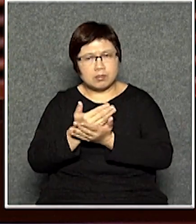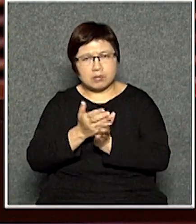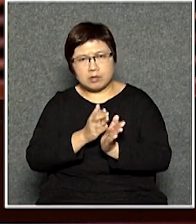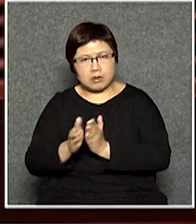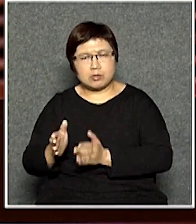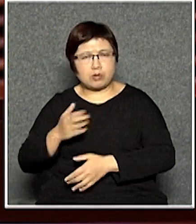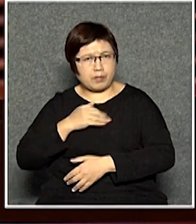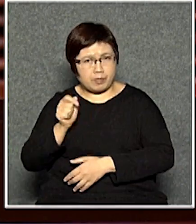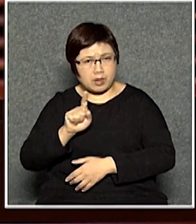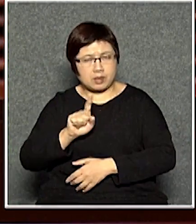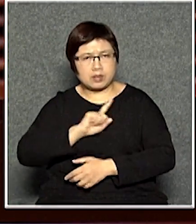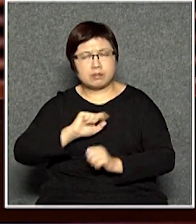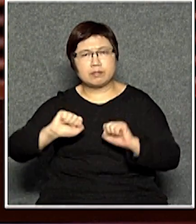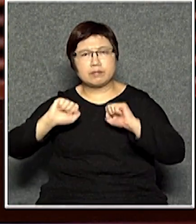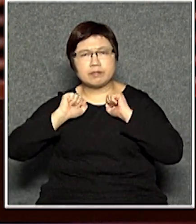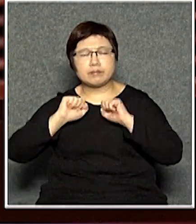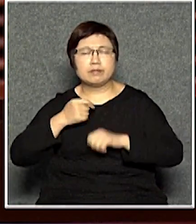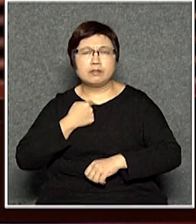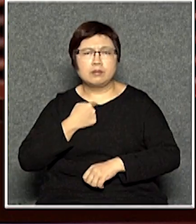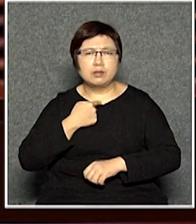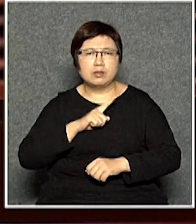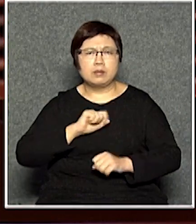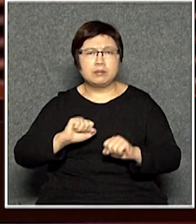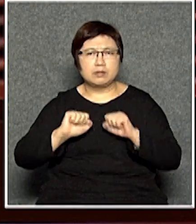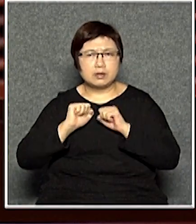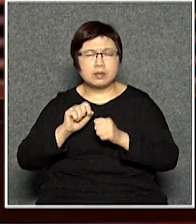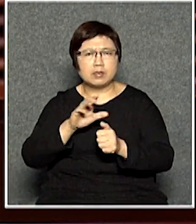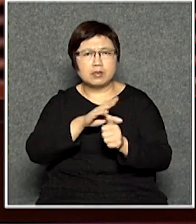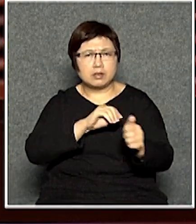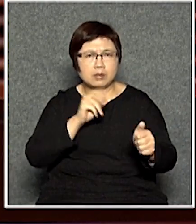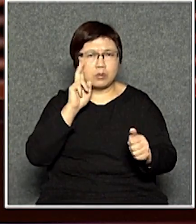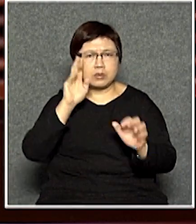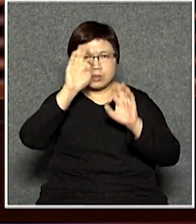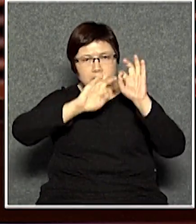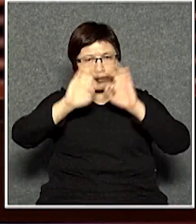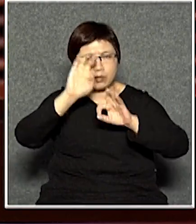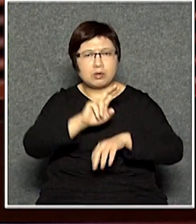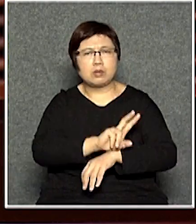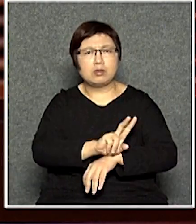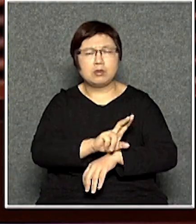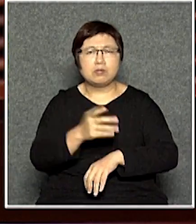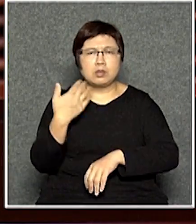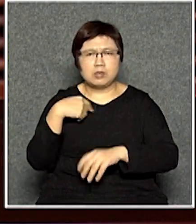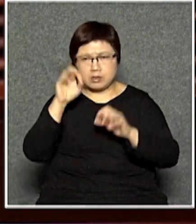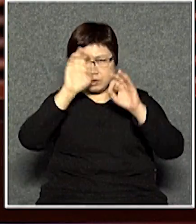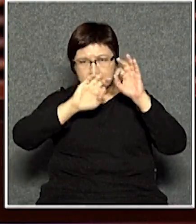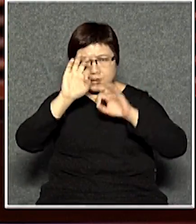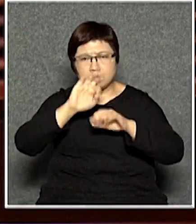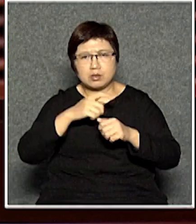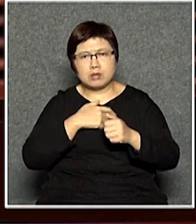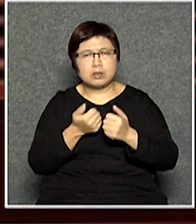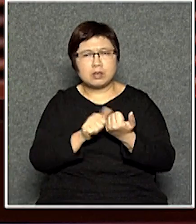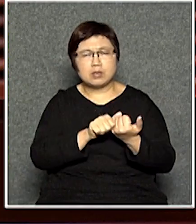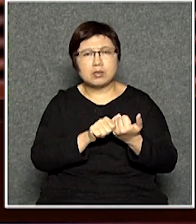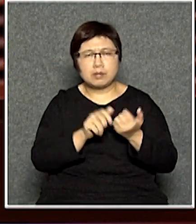麼呢？就是要自給自足，這個自給自足應該要仿效的，就好像新加坡一樣。過往新加坡長年是依賴馬來西